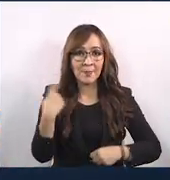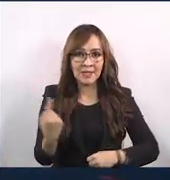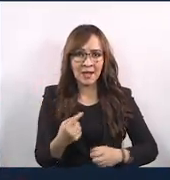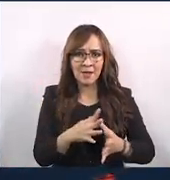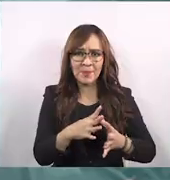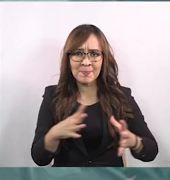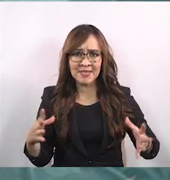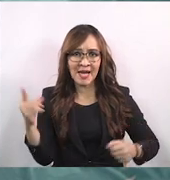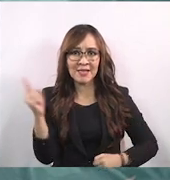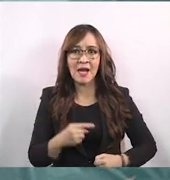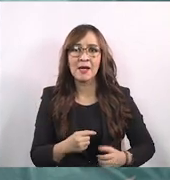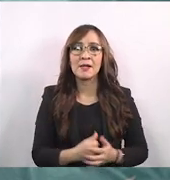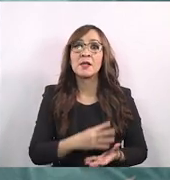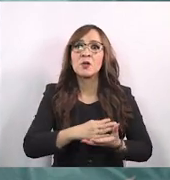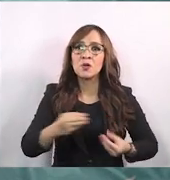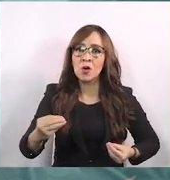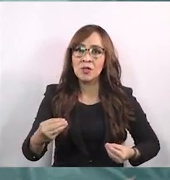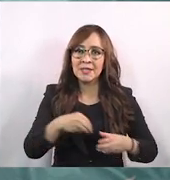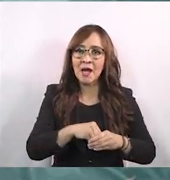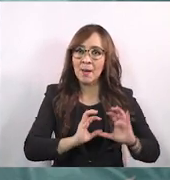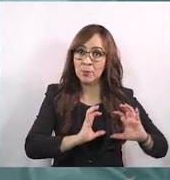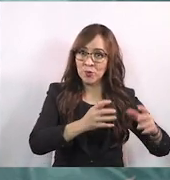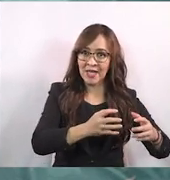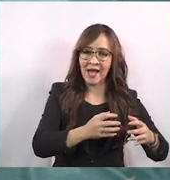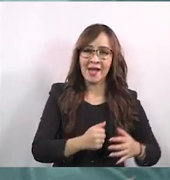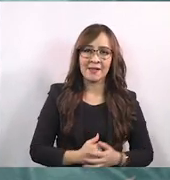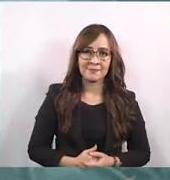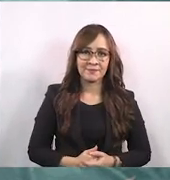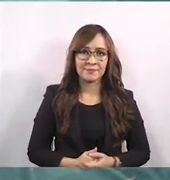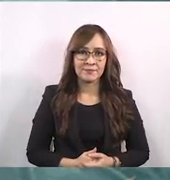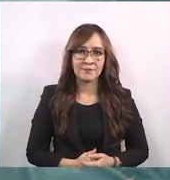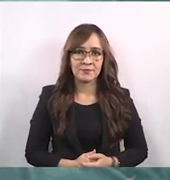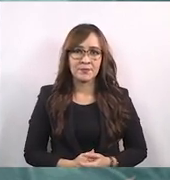dunia ini ya saja katakan hamil nah hari ini dia akan kita bahas